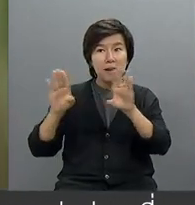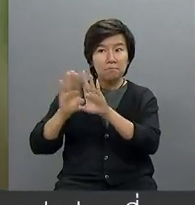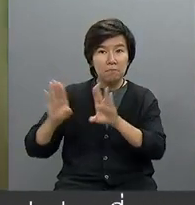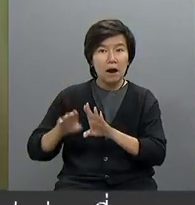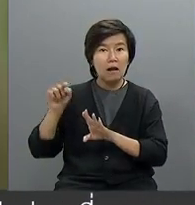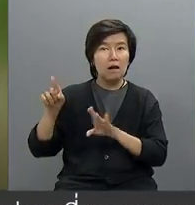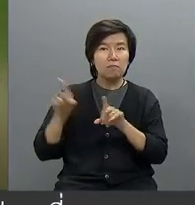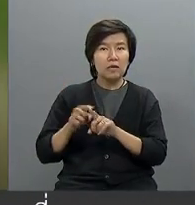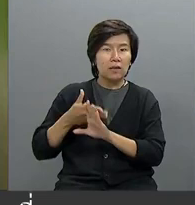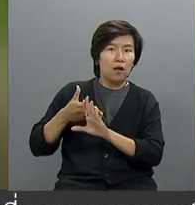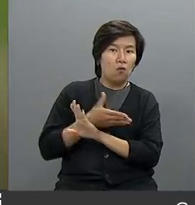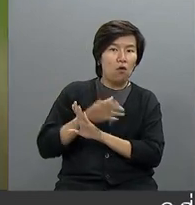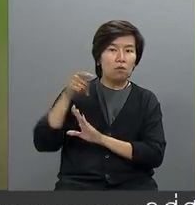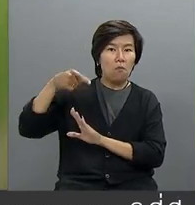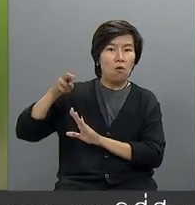ขอเรี่ยไรและความผิดตามกฎหมายอื่นๆที่เกี่ยวข้องจากการเปิดรับบริจาคเงินจะครอบคลุมผู้มีชื่อเสียงคนอื่นๆที่เปิดรับบริจาคโดยไม่ได้ทำตามที่พ.ร.บ.